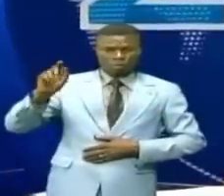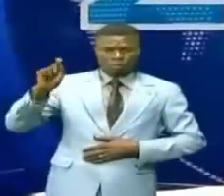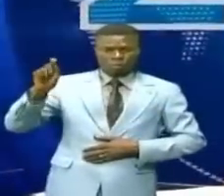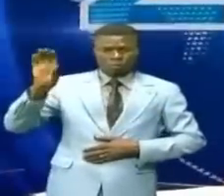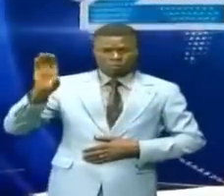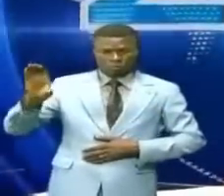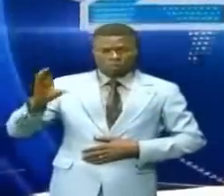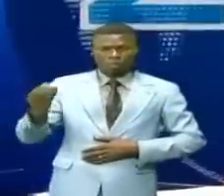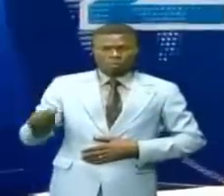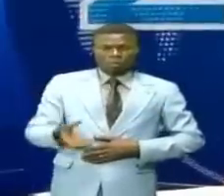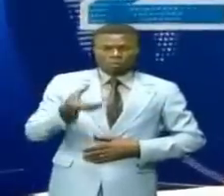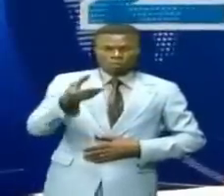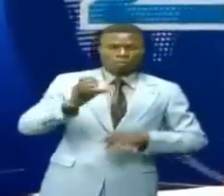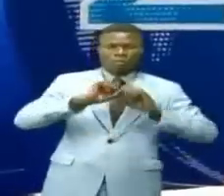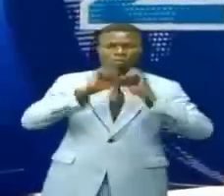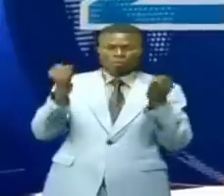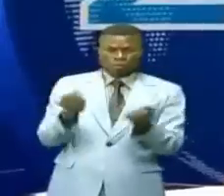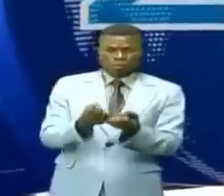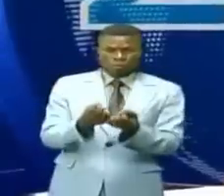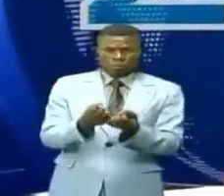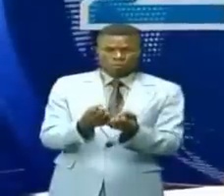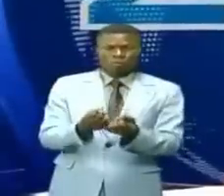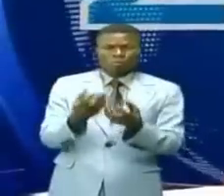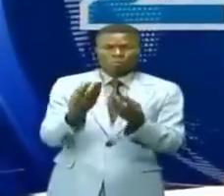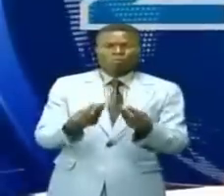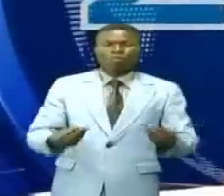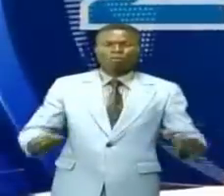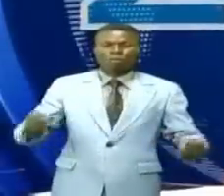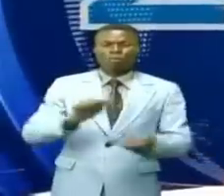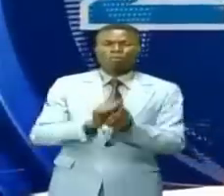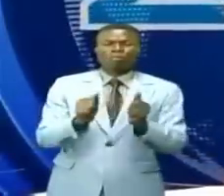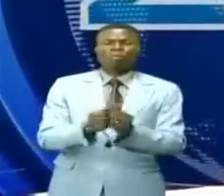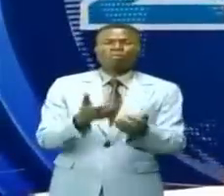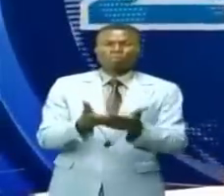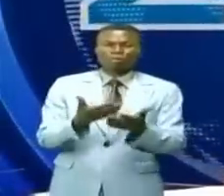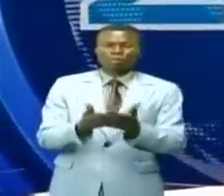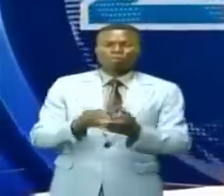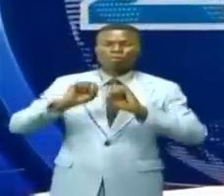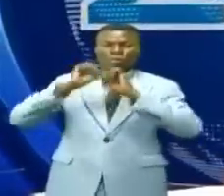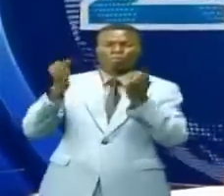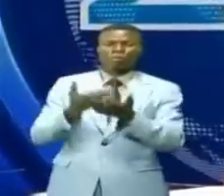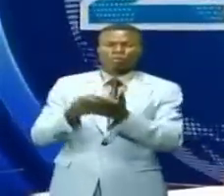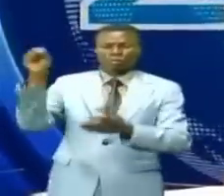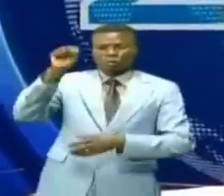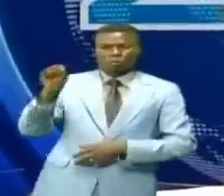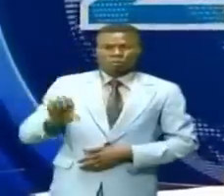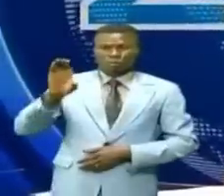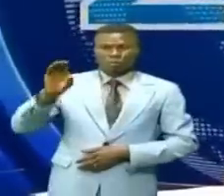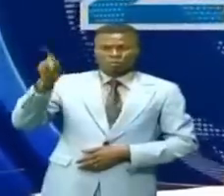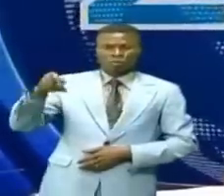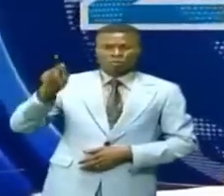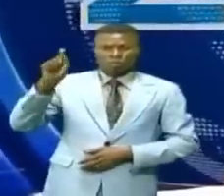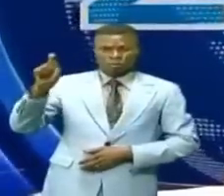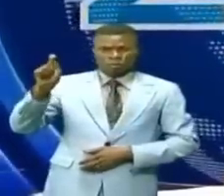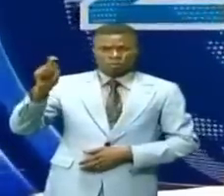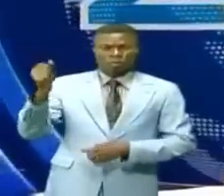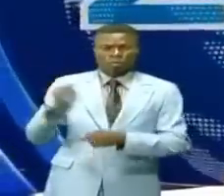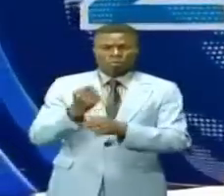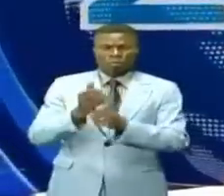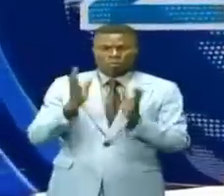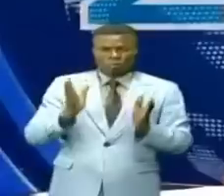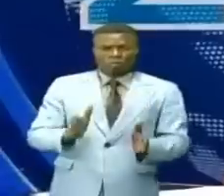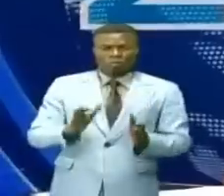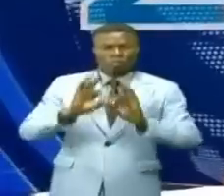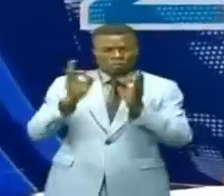d'un fonds social afin de régler durablement le passif social de la SCTP et qui frappe duramment les travailleurs et